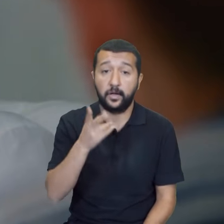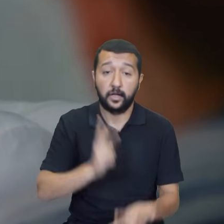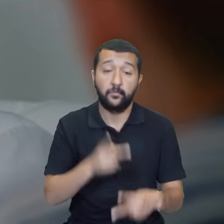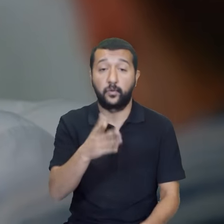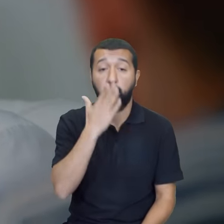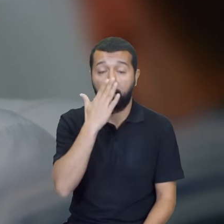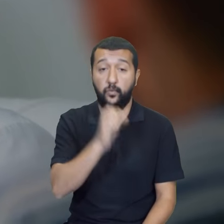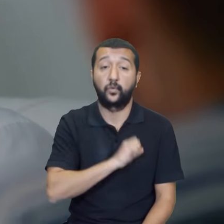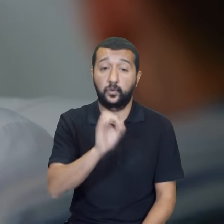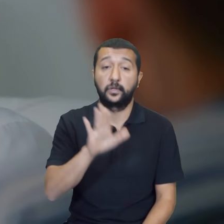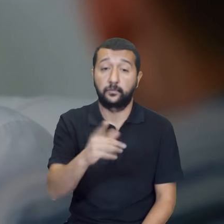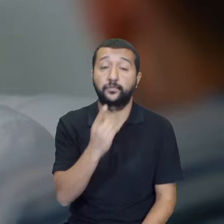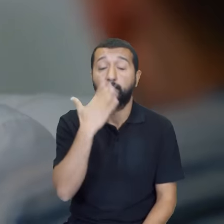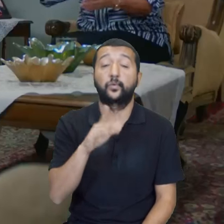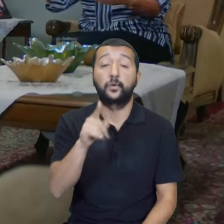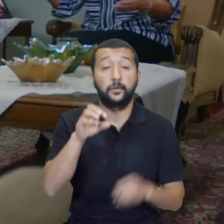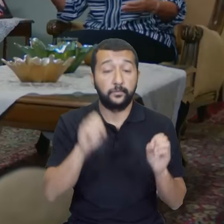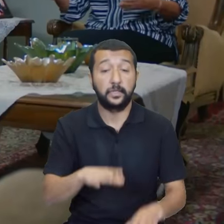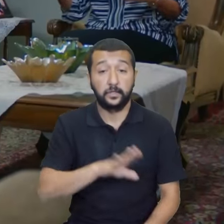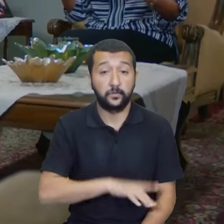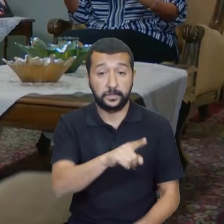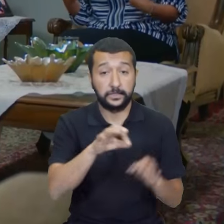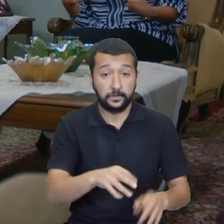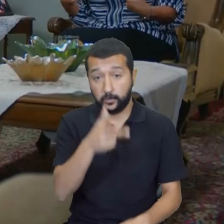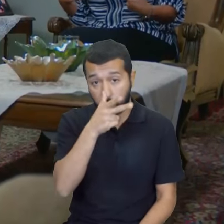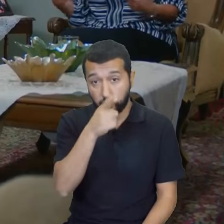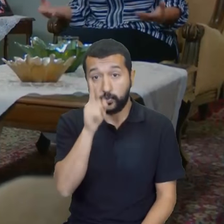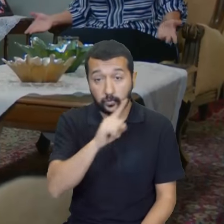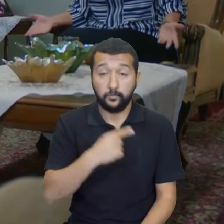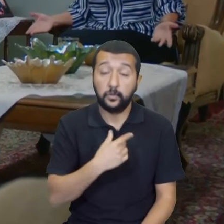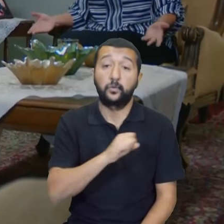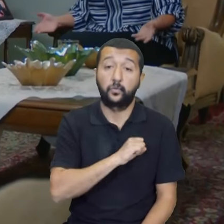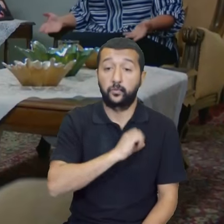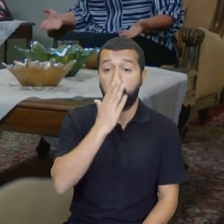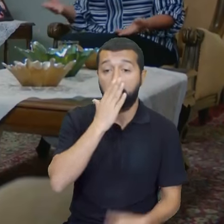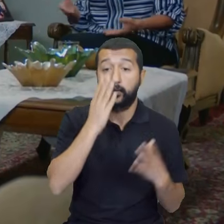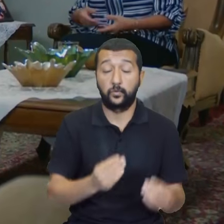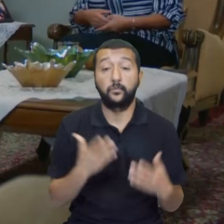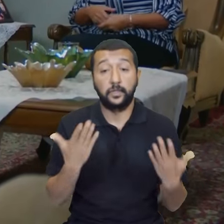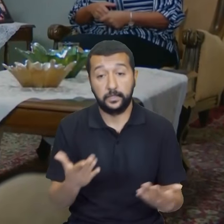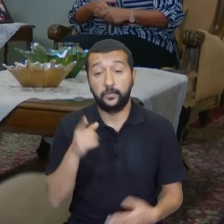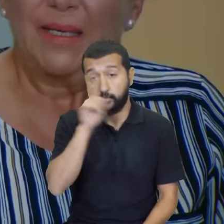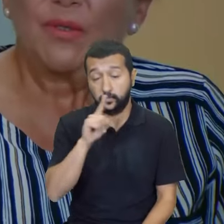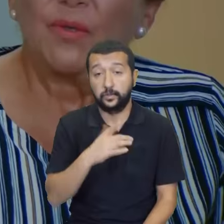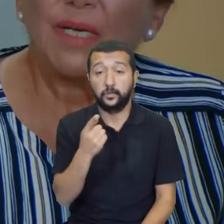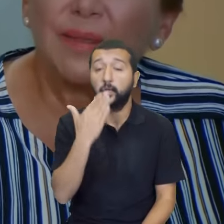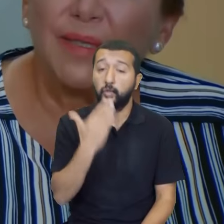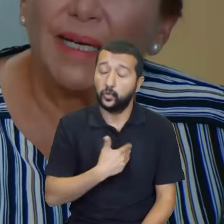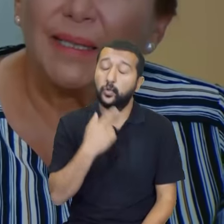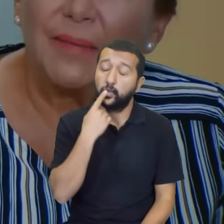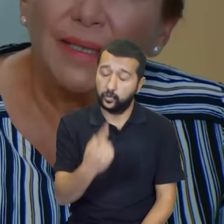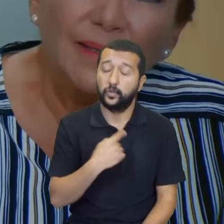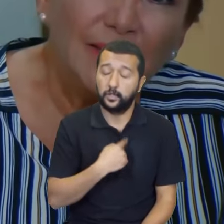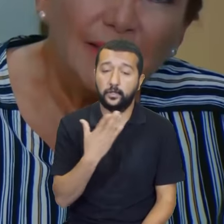almaz bile panikledin anne ya. Tamam, yok bir şey, bırak. Hayır yavrum, sen şimdi hani üzülürsün deyince bizden bire telaşa kapılıverdim haliyle. Söyle hadi